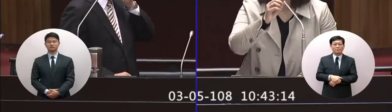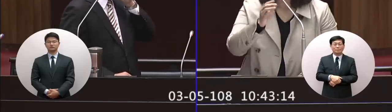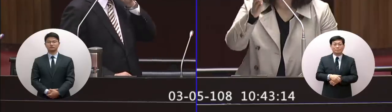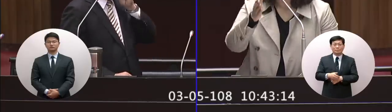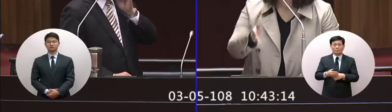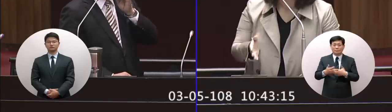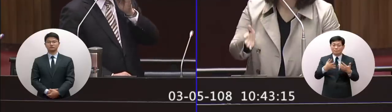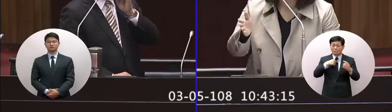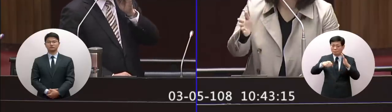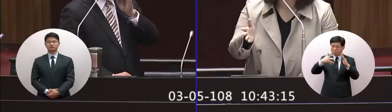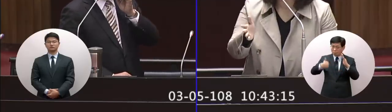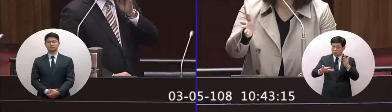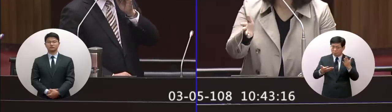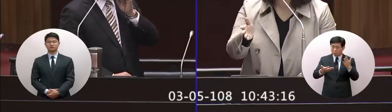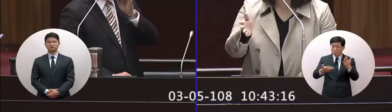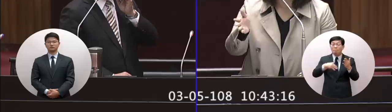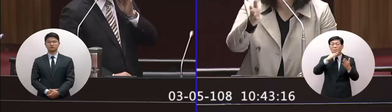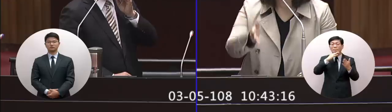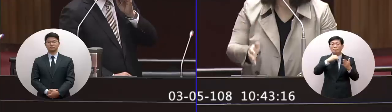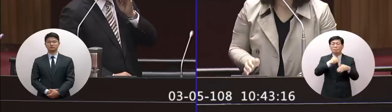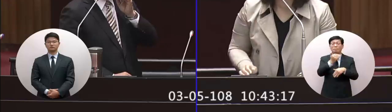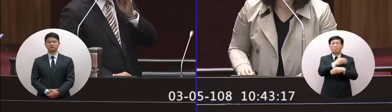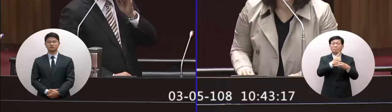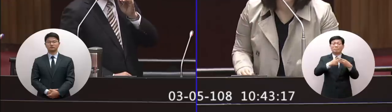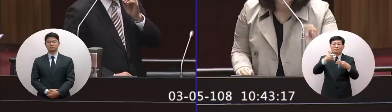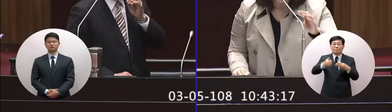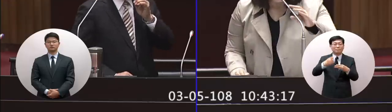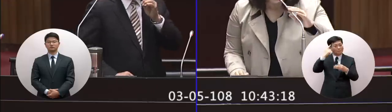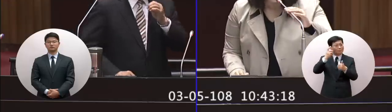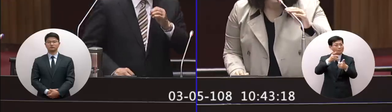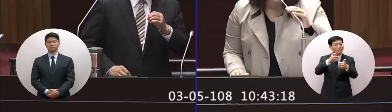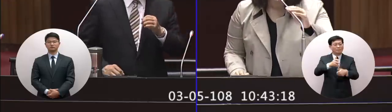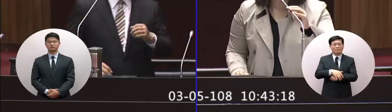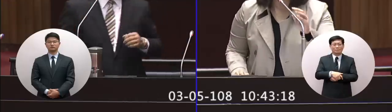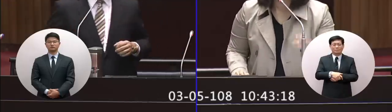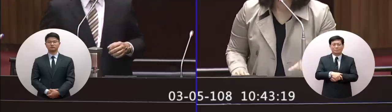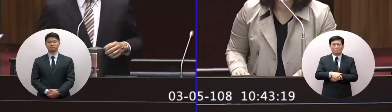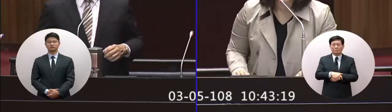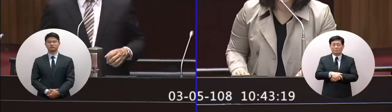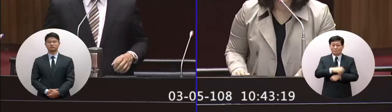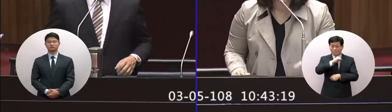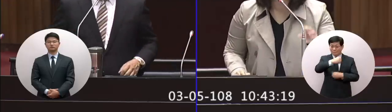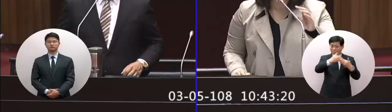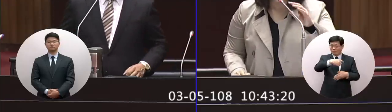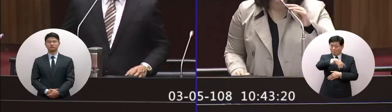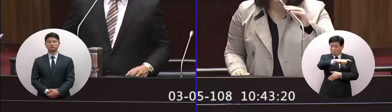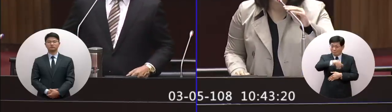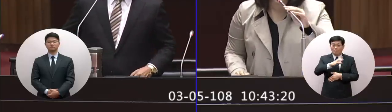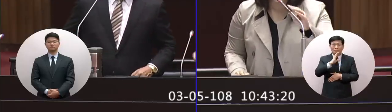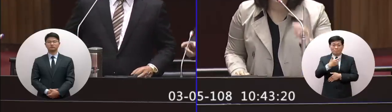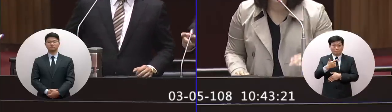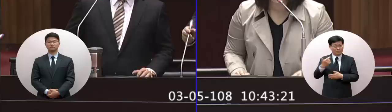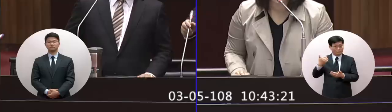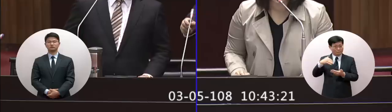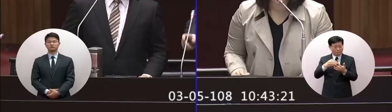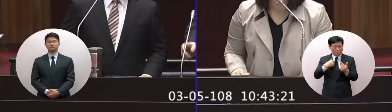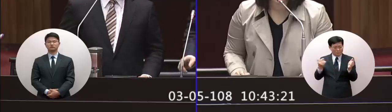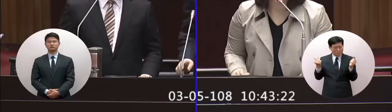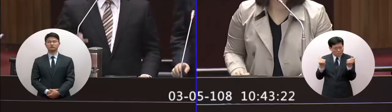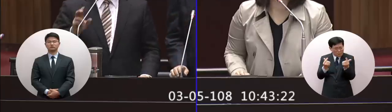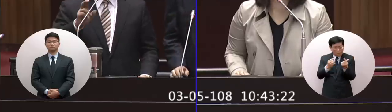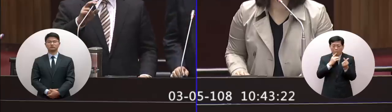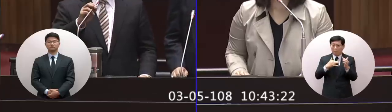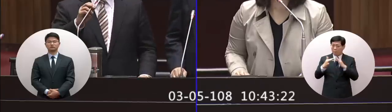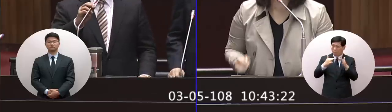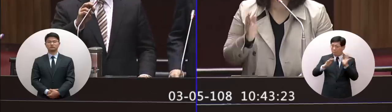那院长，院长，阿连丹等主委同行，我先问你好啊。院长，其实两岸现在哦，是不是一个准战争的